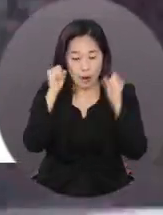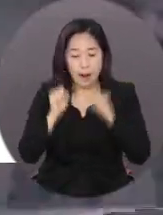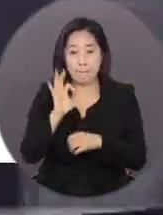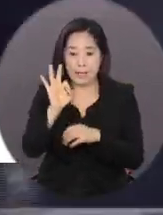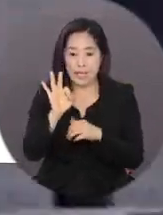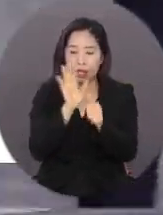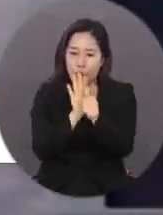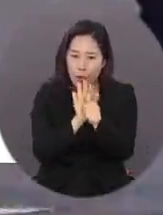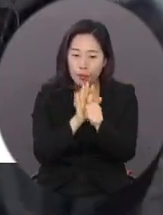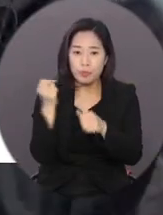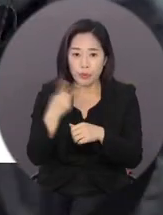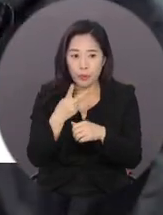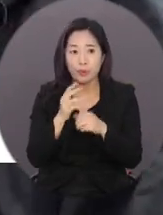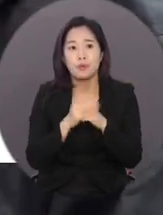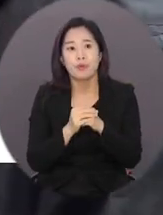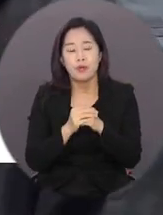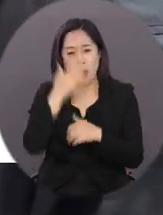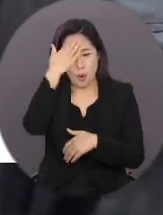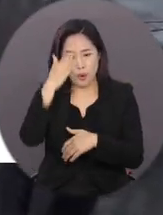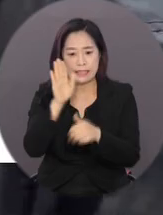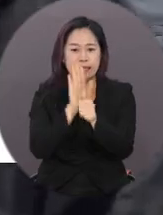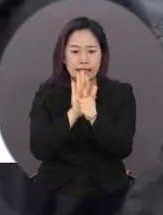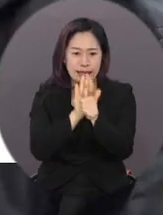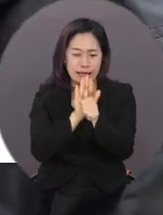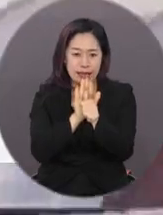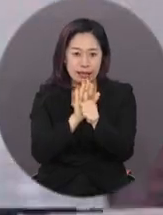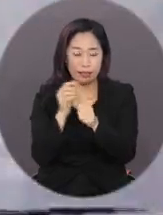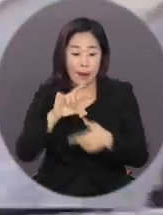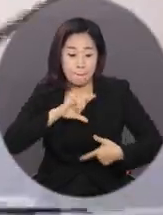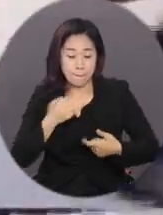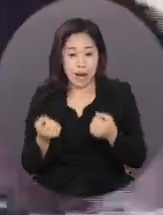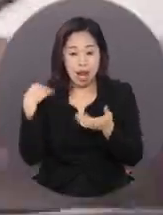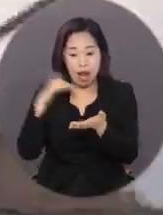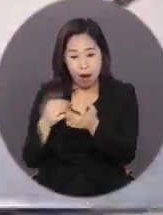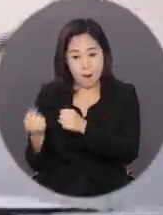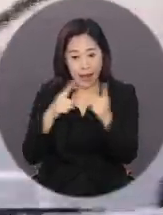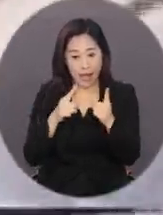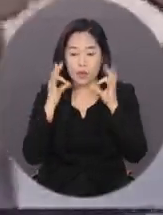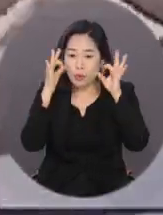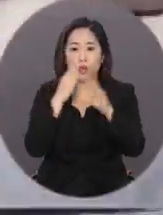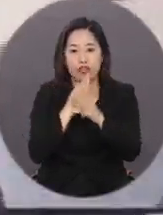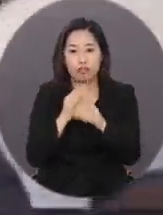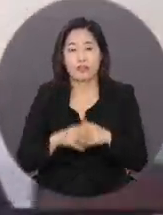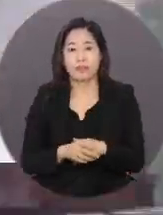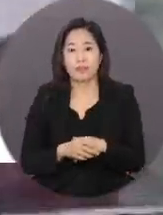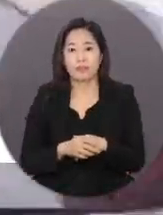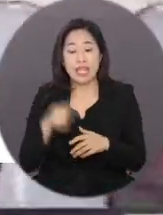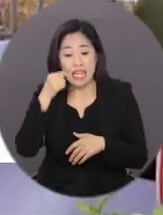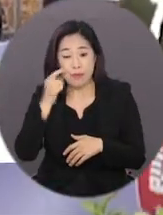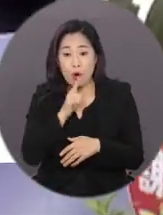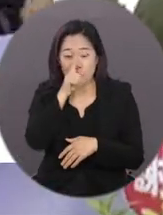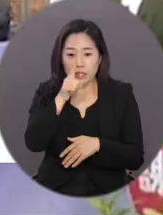함께 일본 재판에 무료변론까지 하며 할머니들의 명예회복과 피해구제를 위해 노력하고 있습니다. 일본